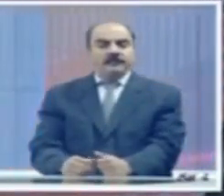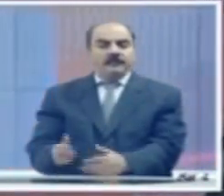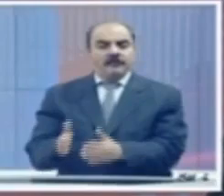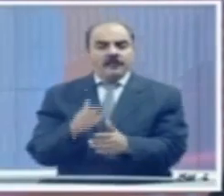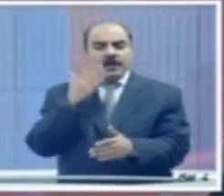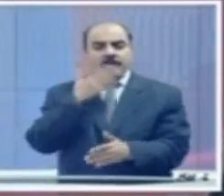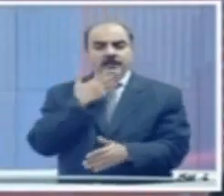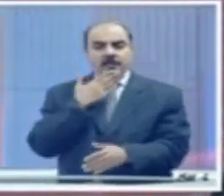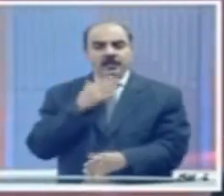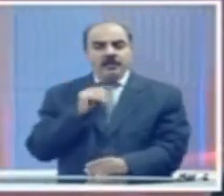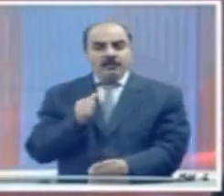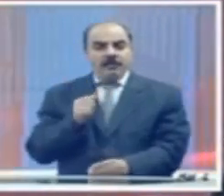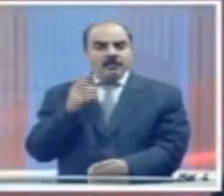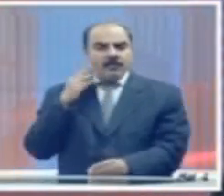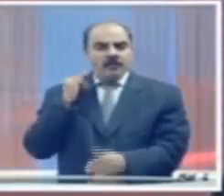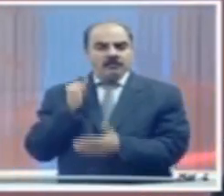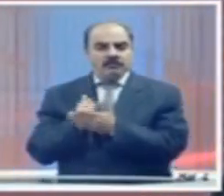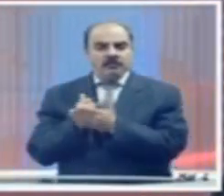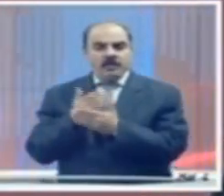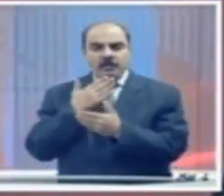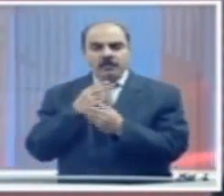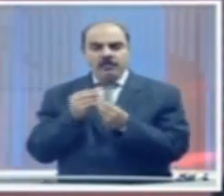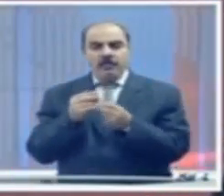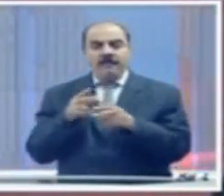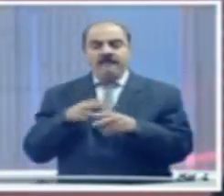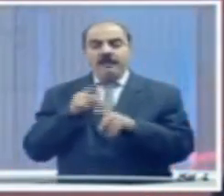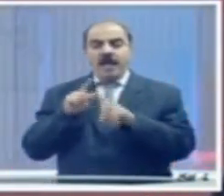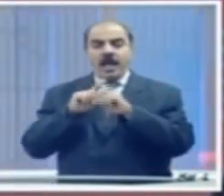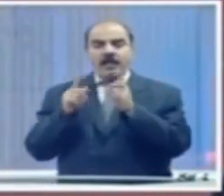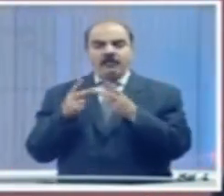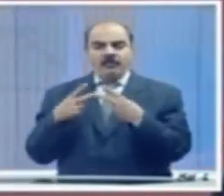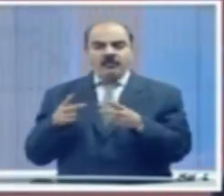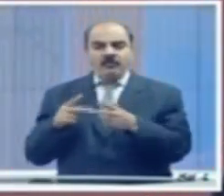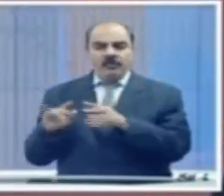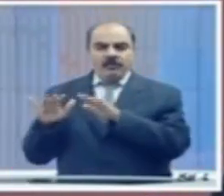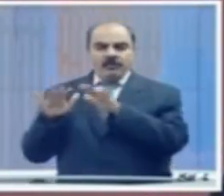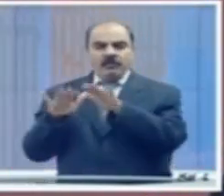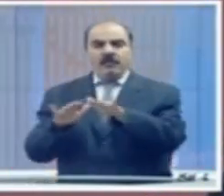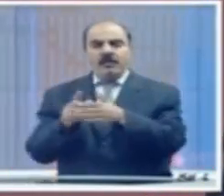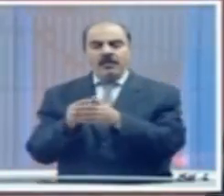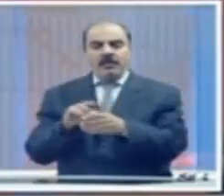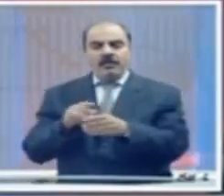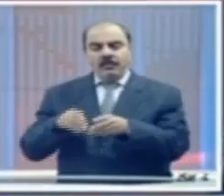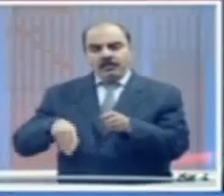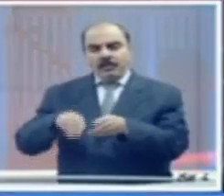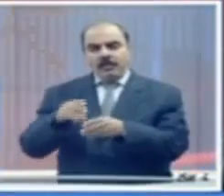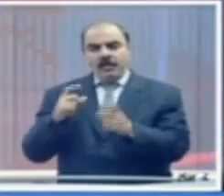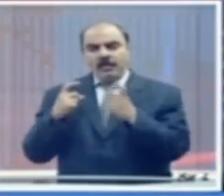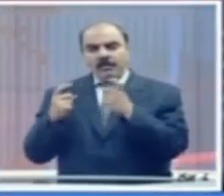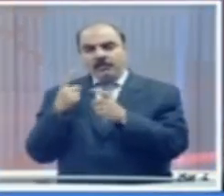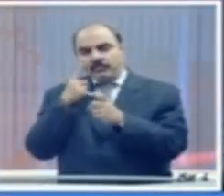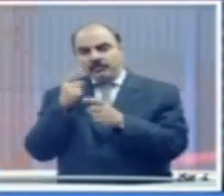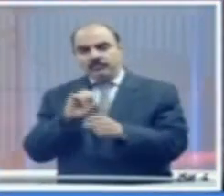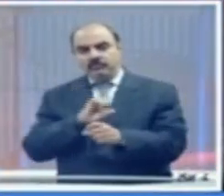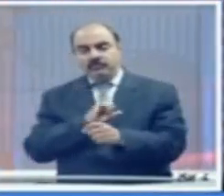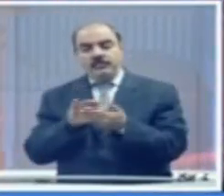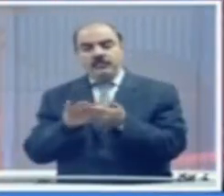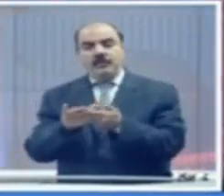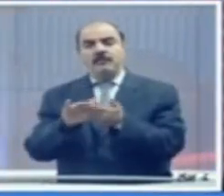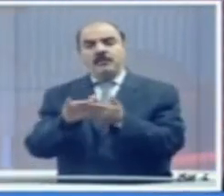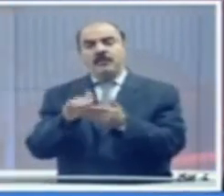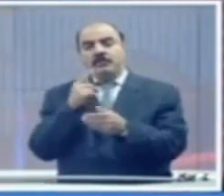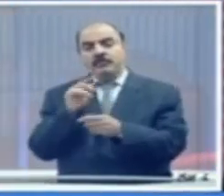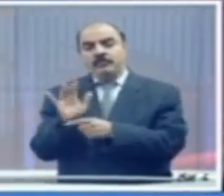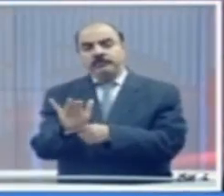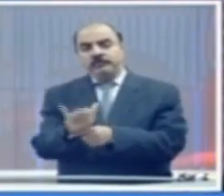وإلى إثيوبيا، حيث أبلغت مصادر رسمية في أديس أبابا الأمم المتحدة بتأمين ممر إنساني مفتوح في